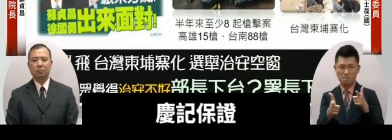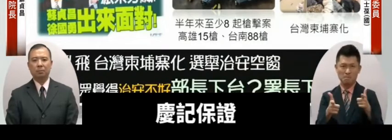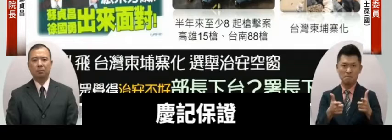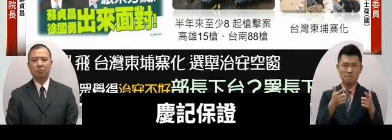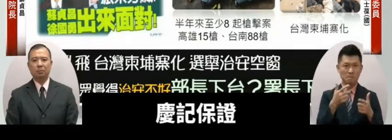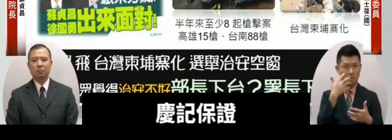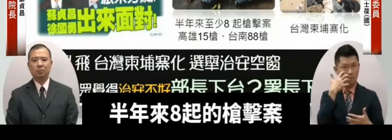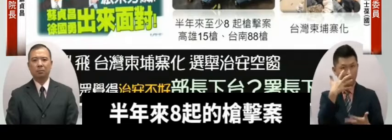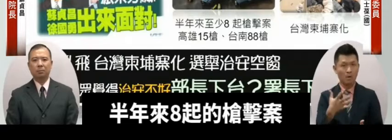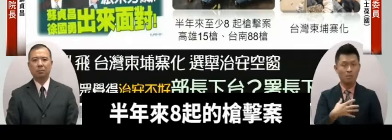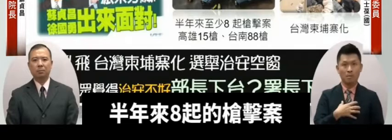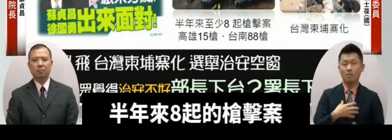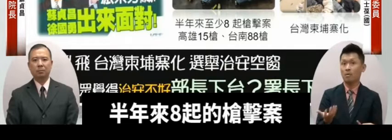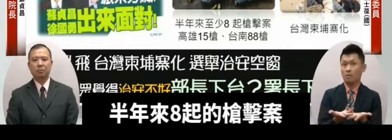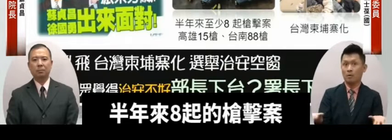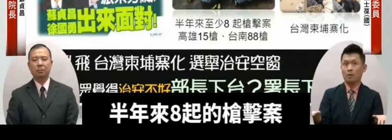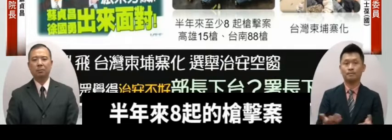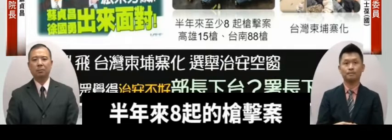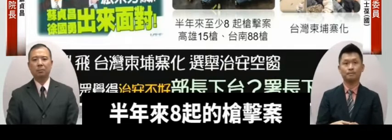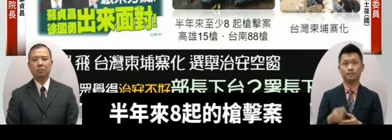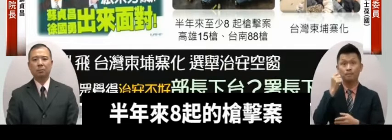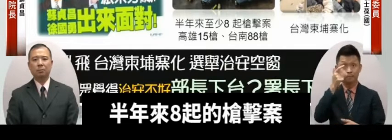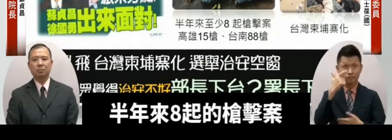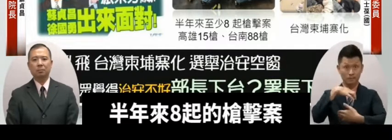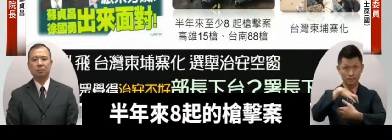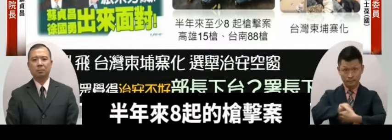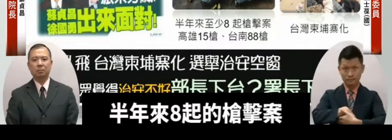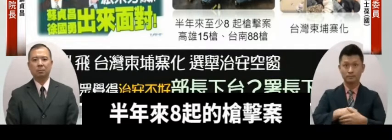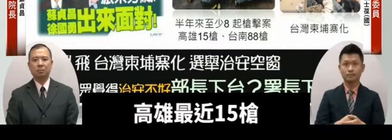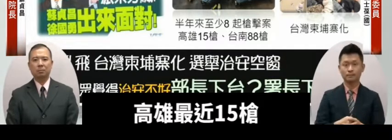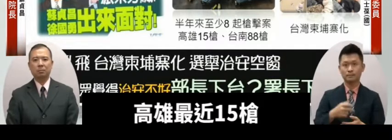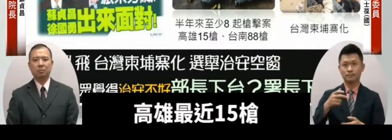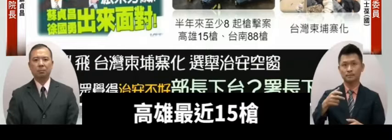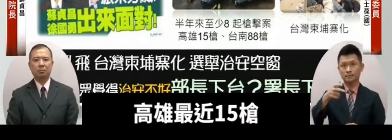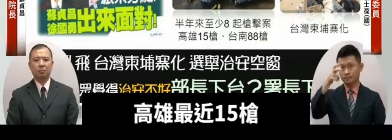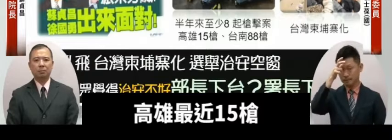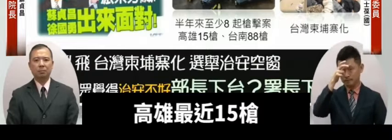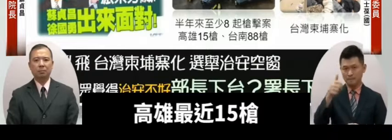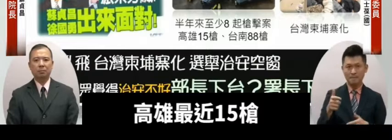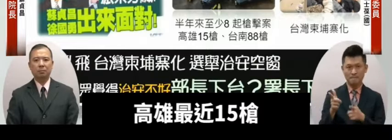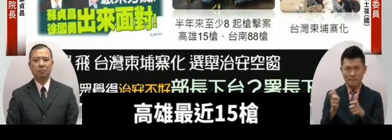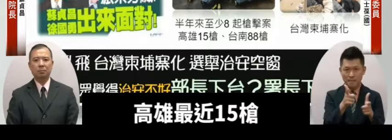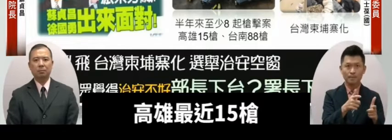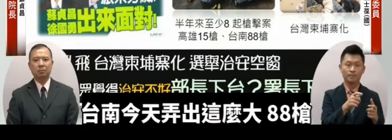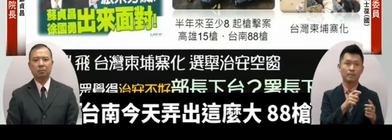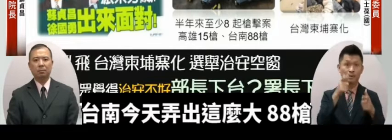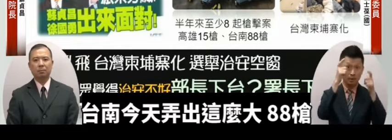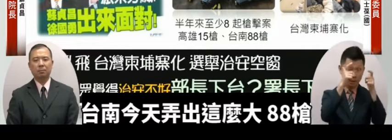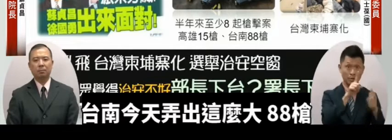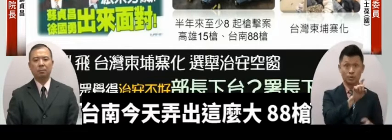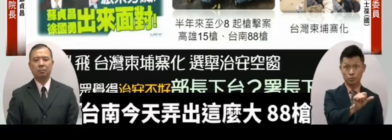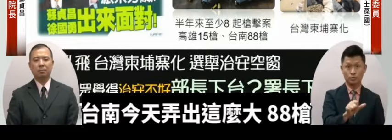了。半年来八起的警枪击案，高雄最近15枪，台